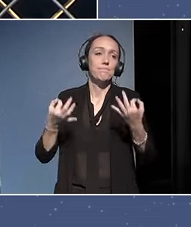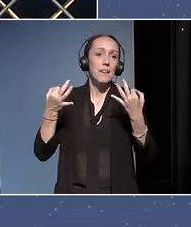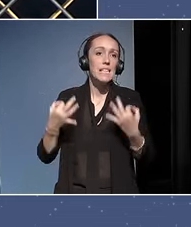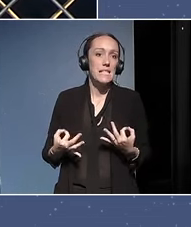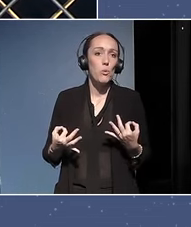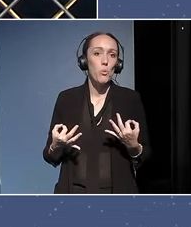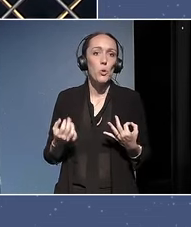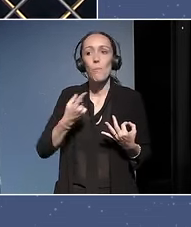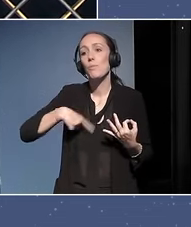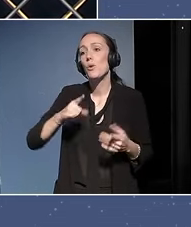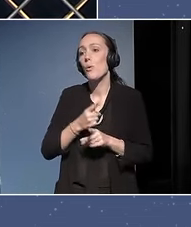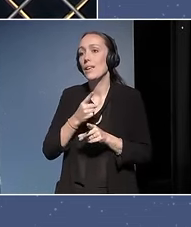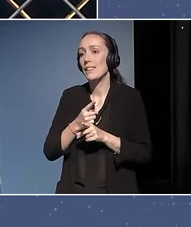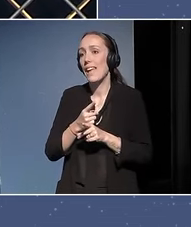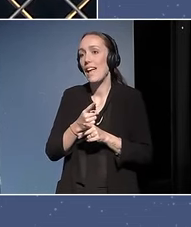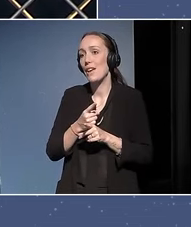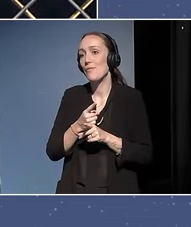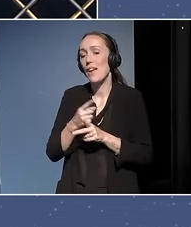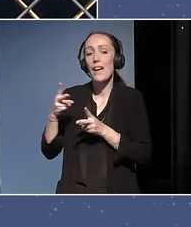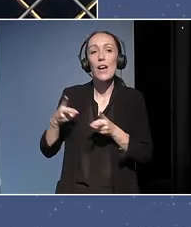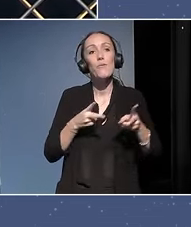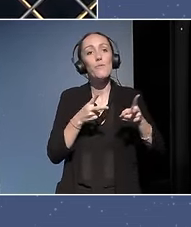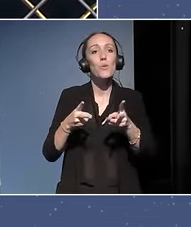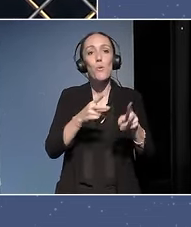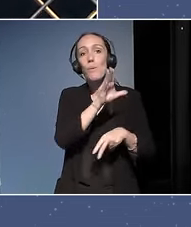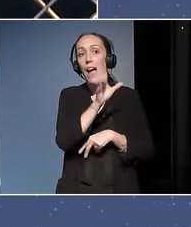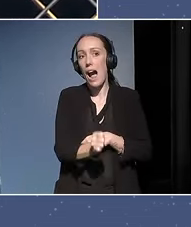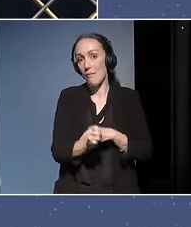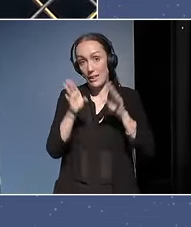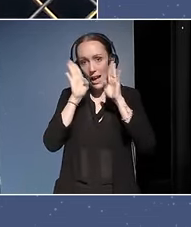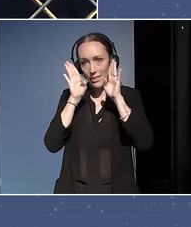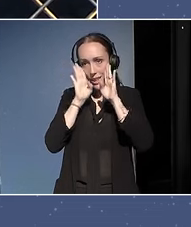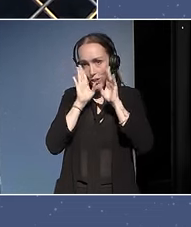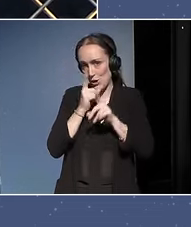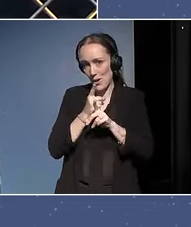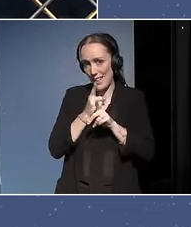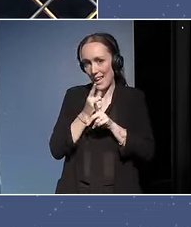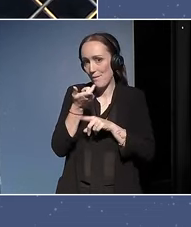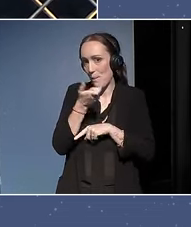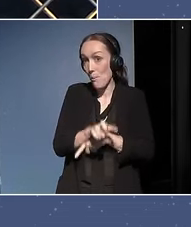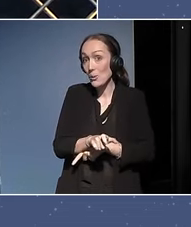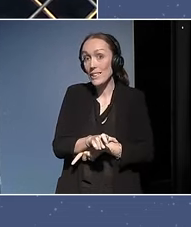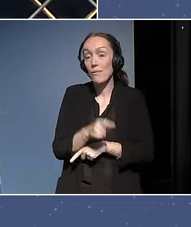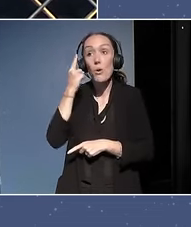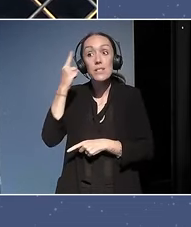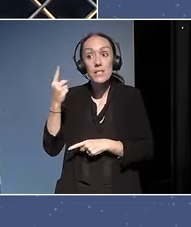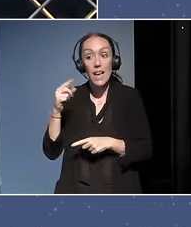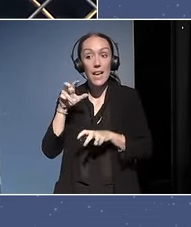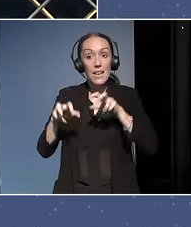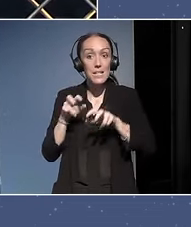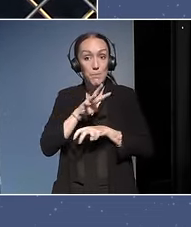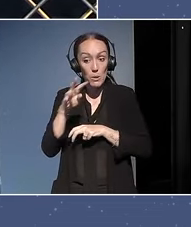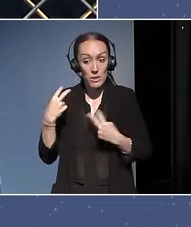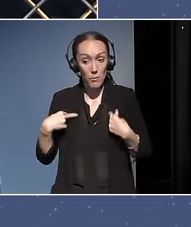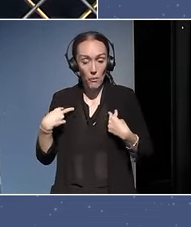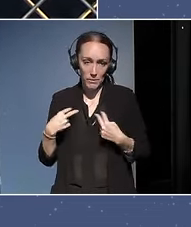stare molto più attenti a passeggiare per i fiumi del nord Africa perché sicuramente ci fossero ancora sarebbe un problema no